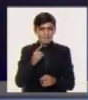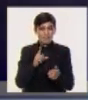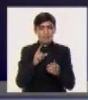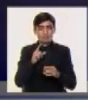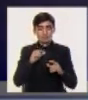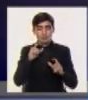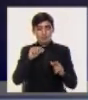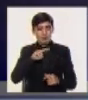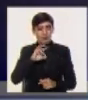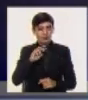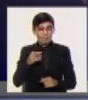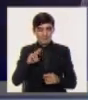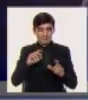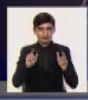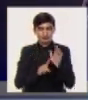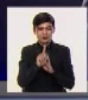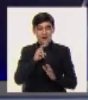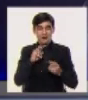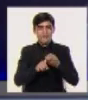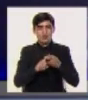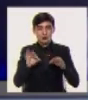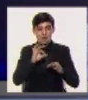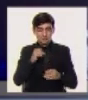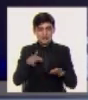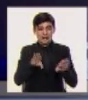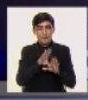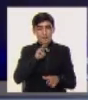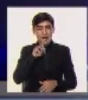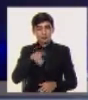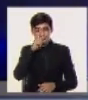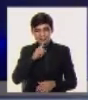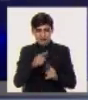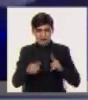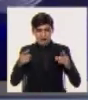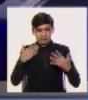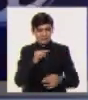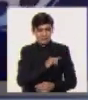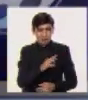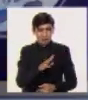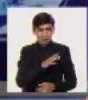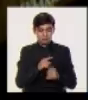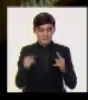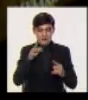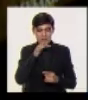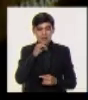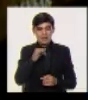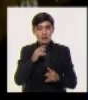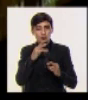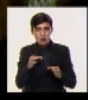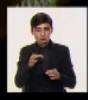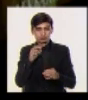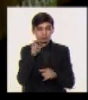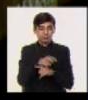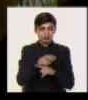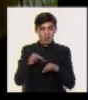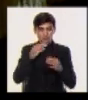пандемии коронавируса. Кинотеатры закрылись на карантин еще в марте и не работали все это время. Но принять